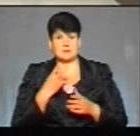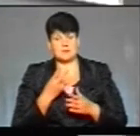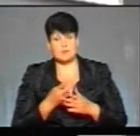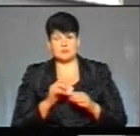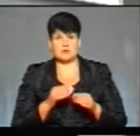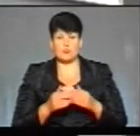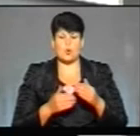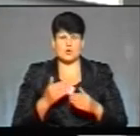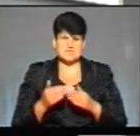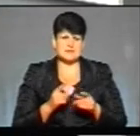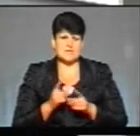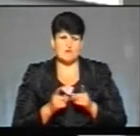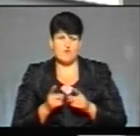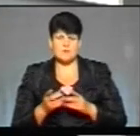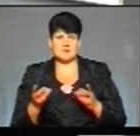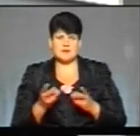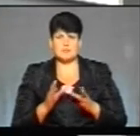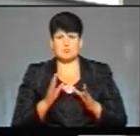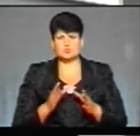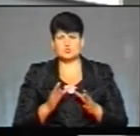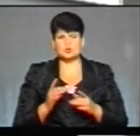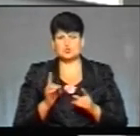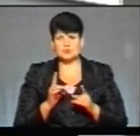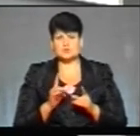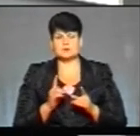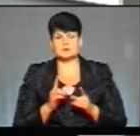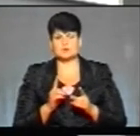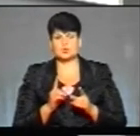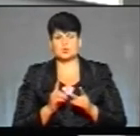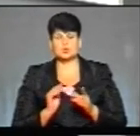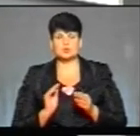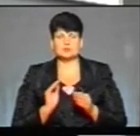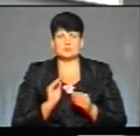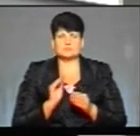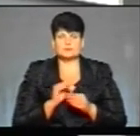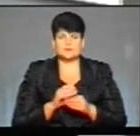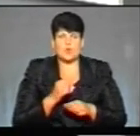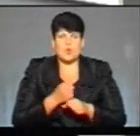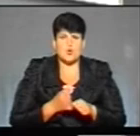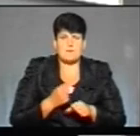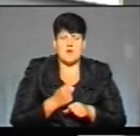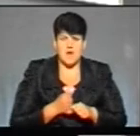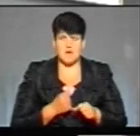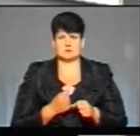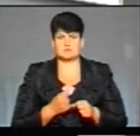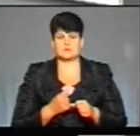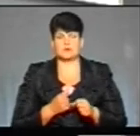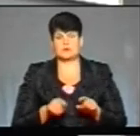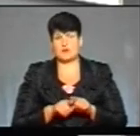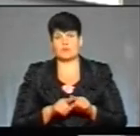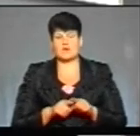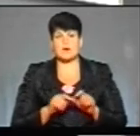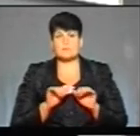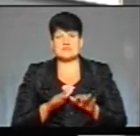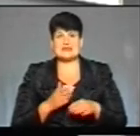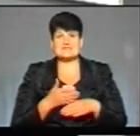процесі вже самої реформи треба буде десь щось доузаконювати, десь щось доробляти. Ну, точно так само, як процес децентралізації